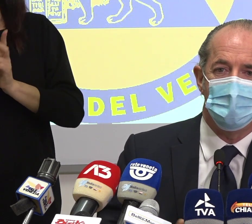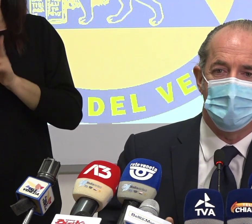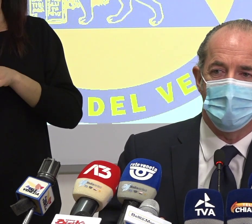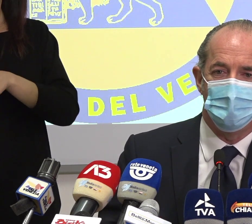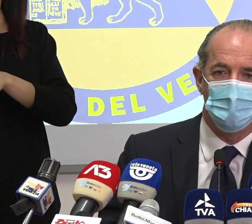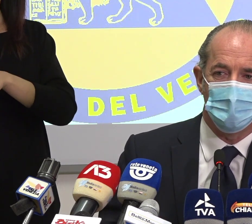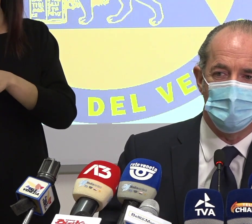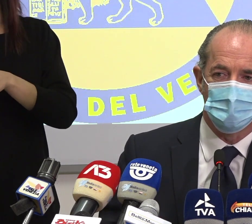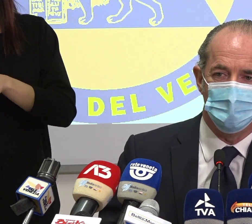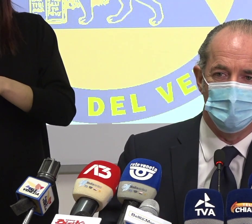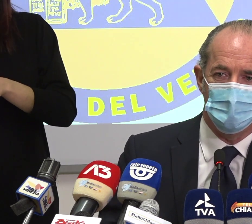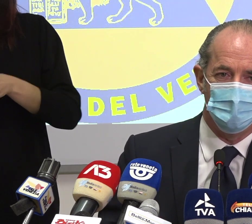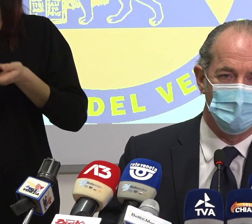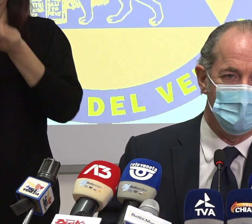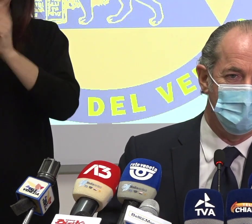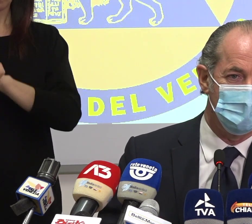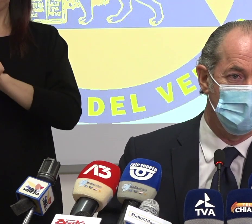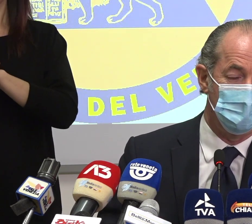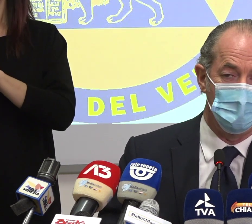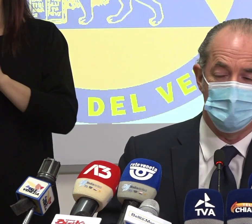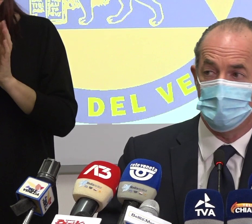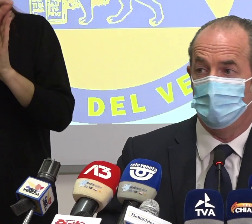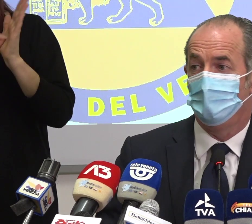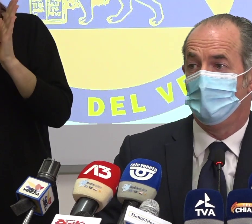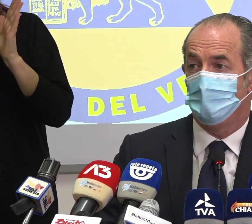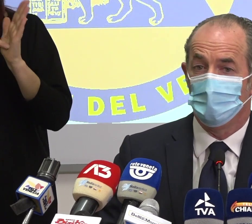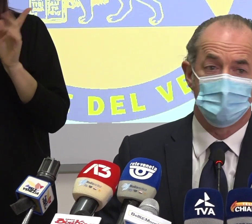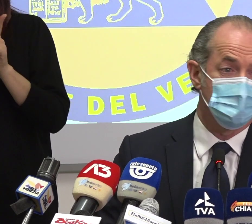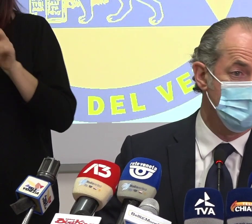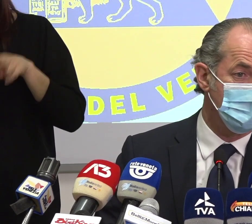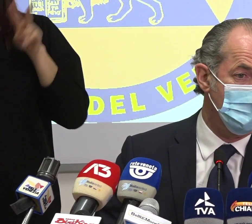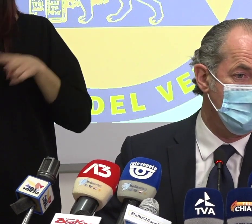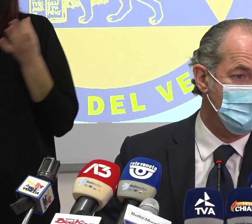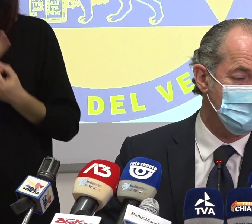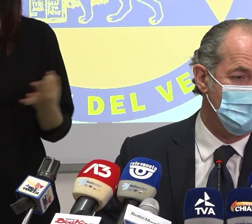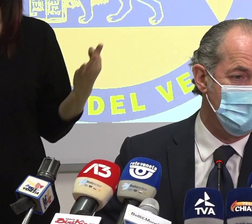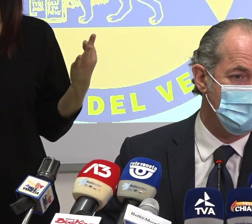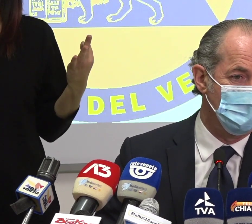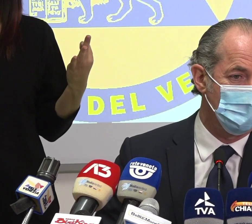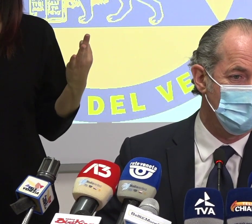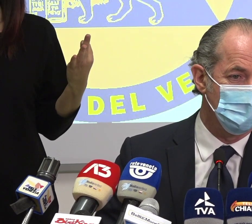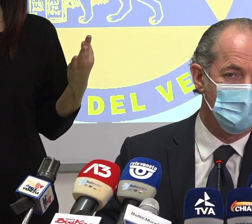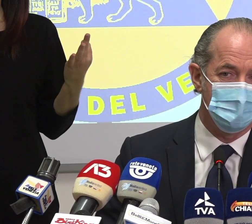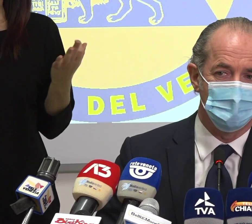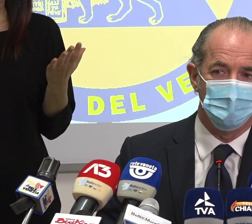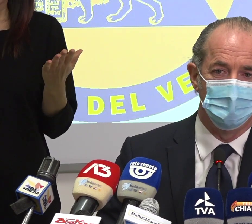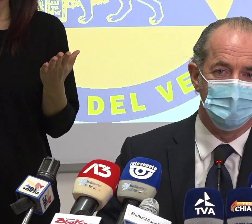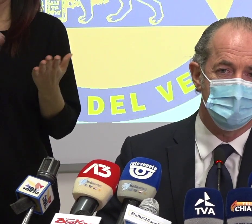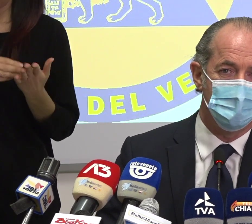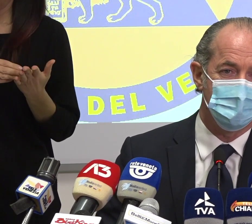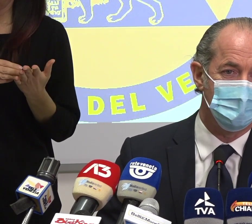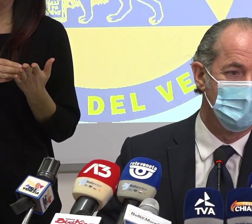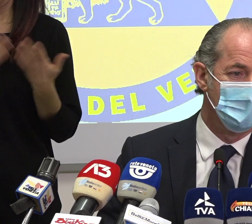è innegabile perché è giusto valutare per bene i dati per me logici io ci aggiungerei che sarebbe anche ora in questo paese dopo